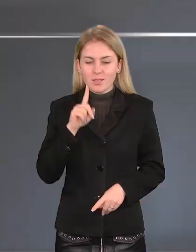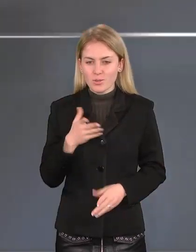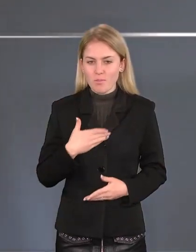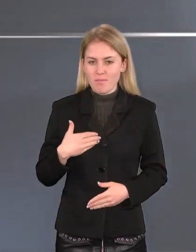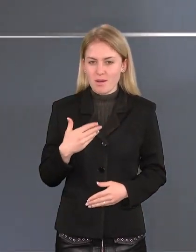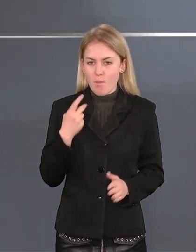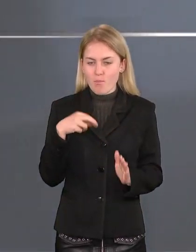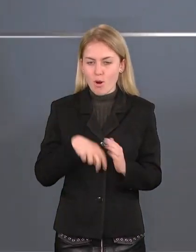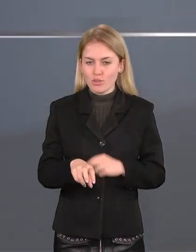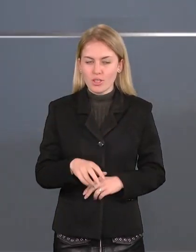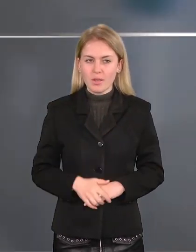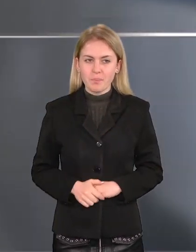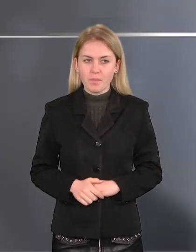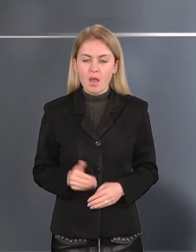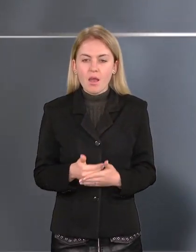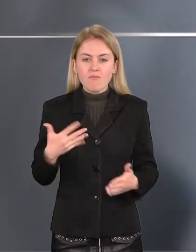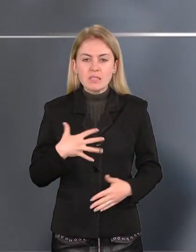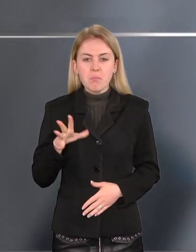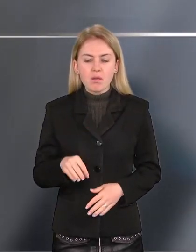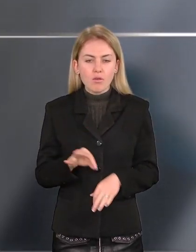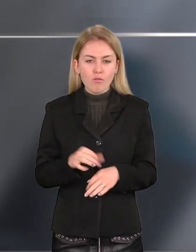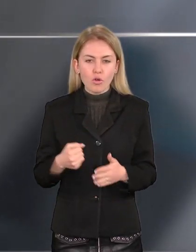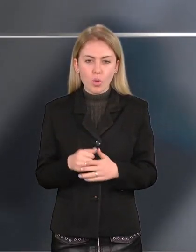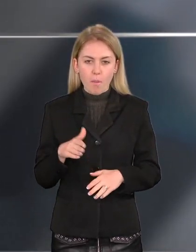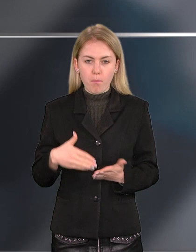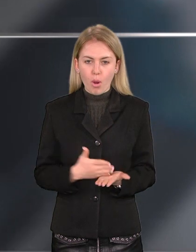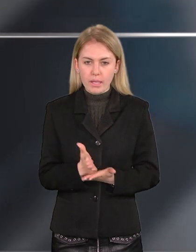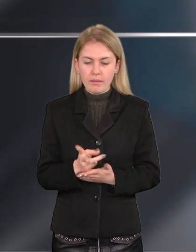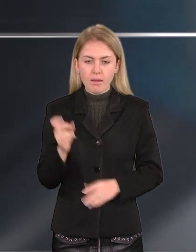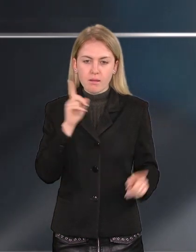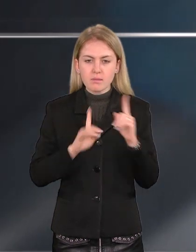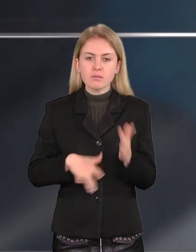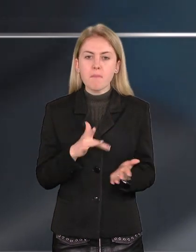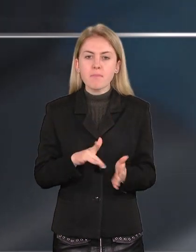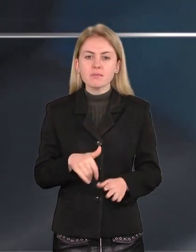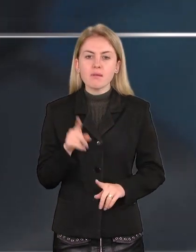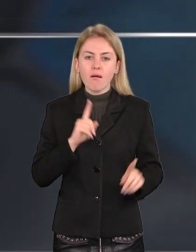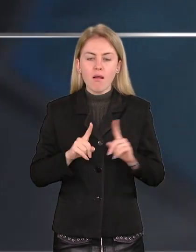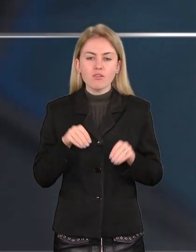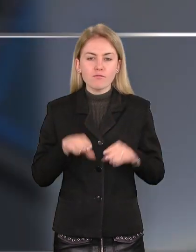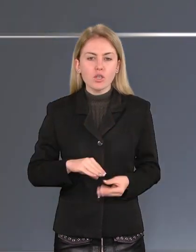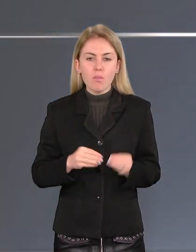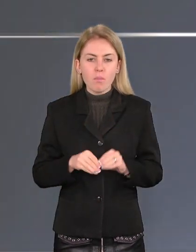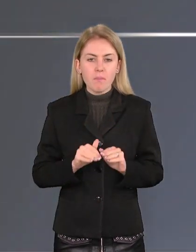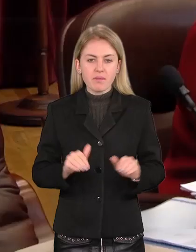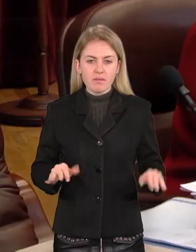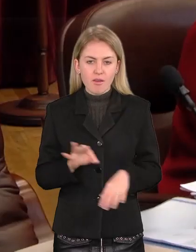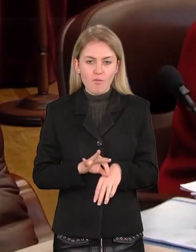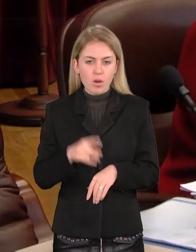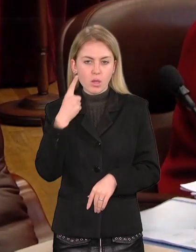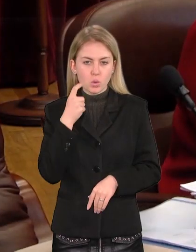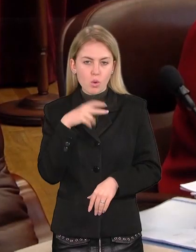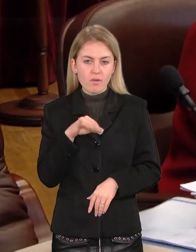пройшли. Від смертельної хвороби до політики. На сесії міськради вирішення проблеми дітей, хворих на цукровий